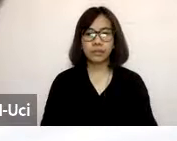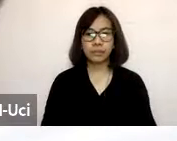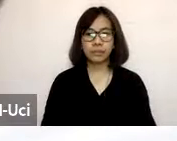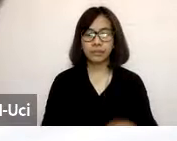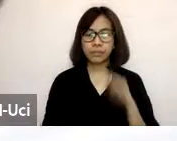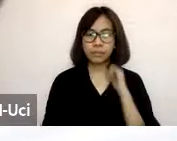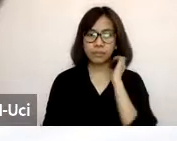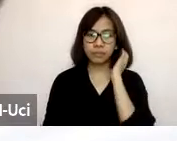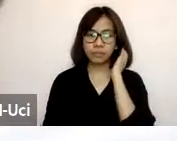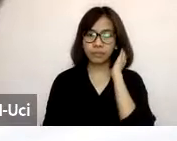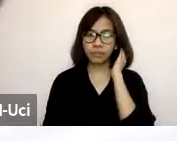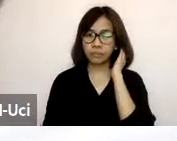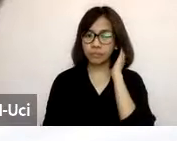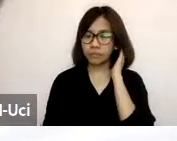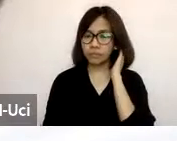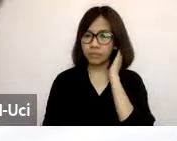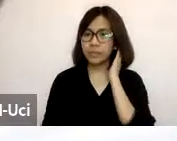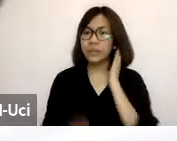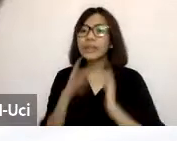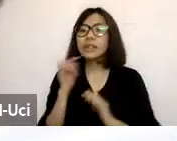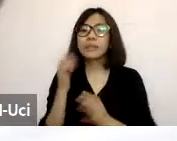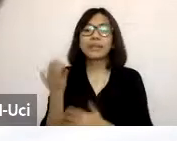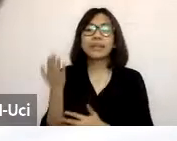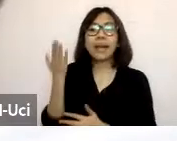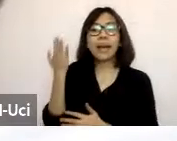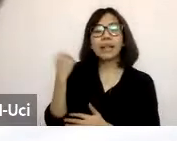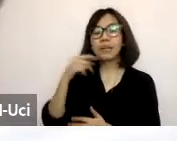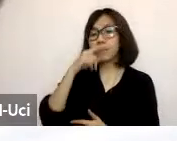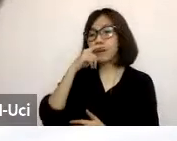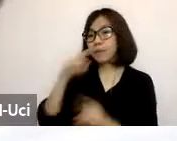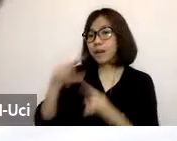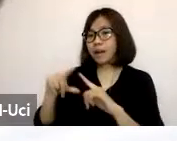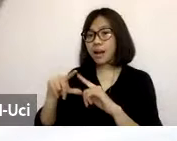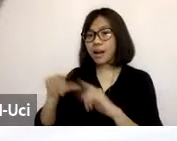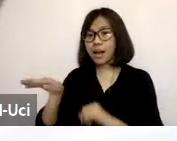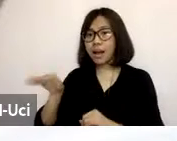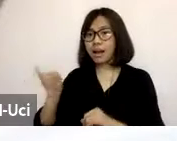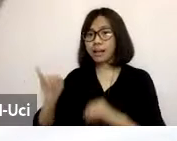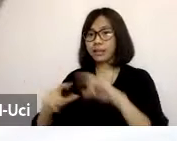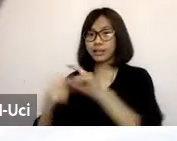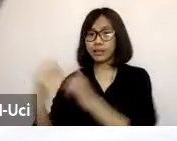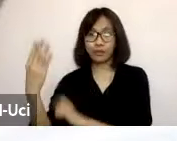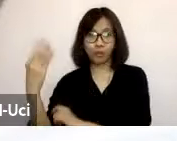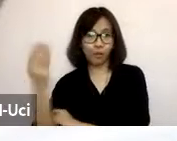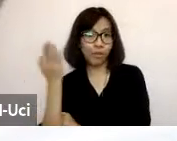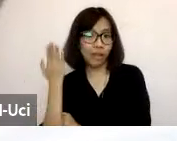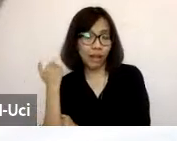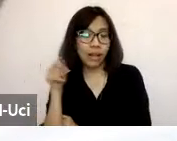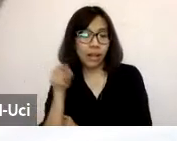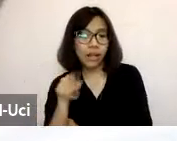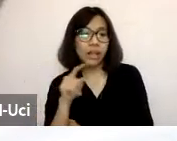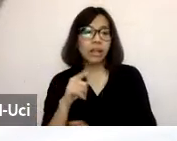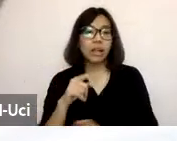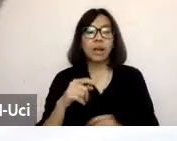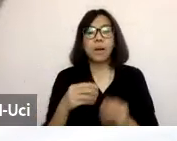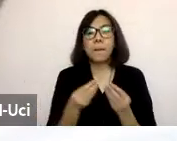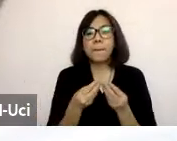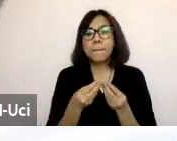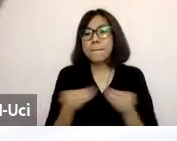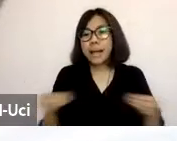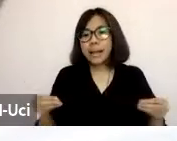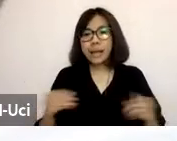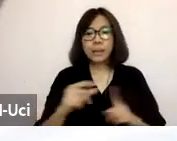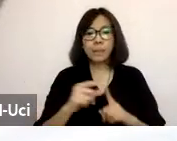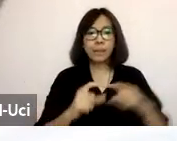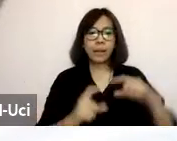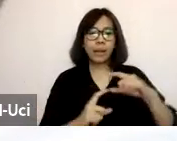nahm tadi seperti disampaikan oleh Bapak Azis bahwa pembahasan materi dari pshk akan